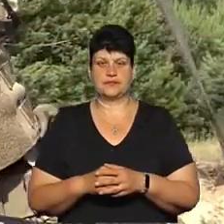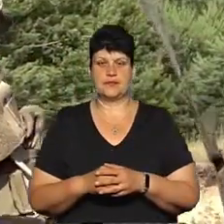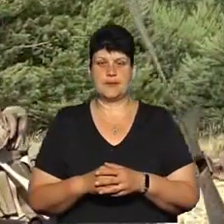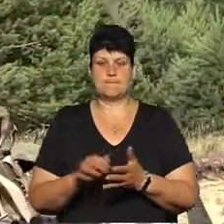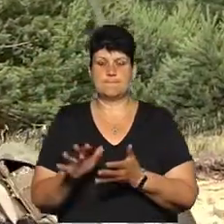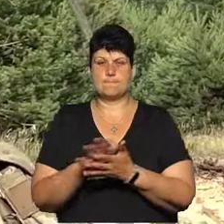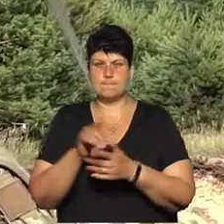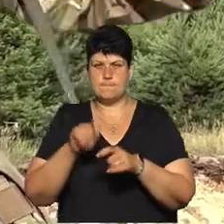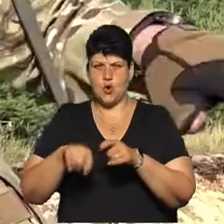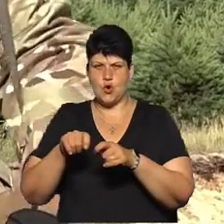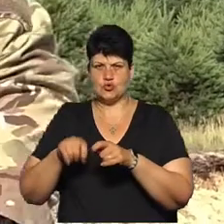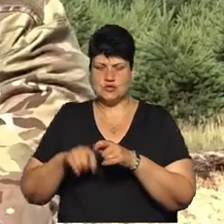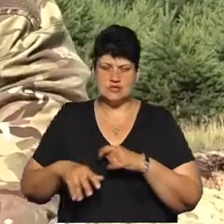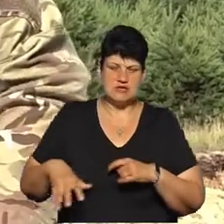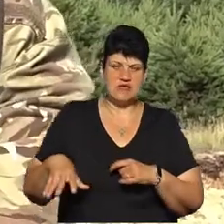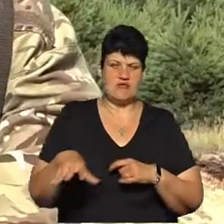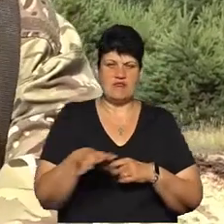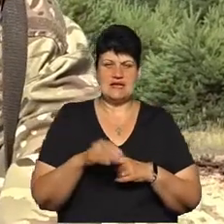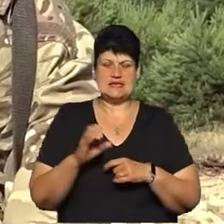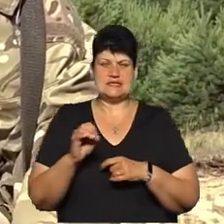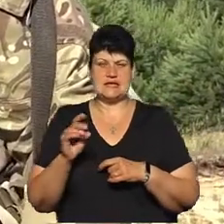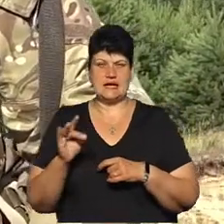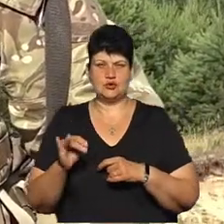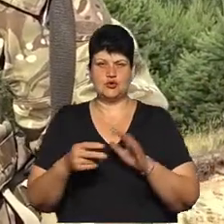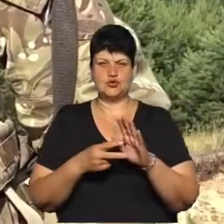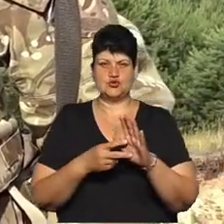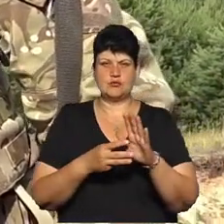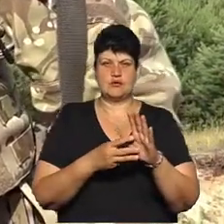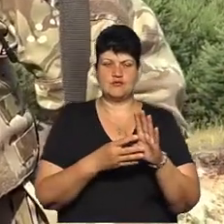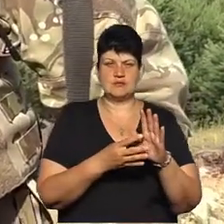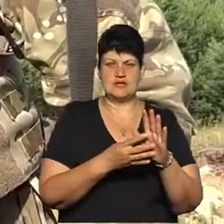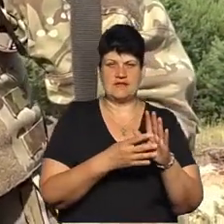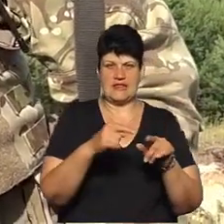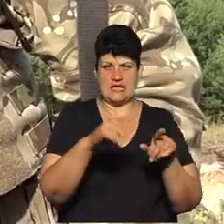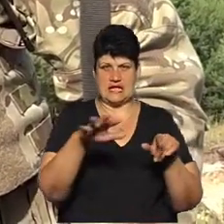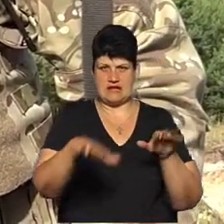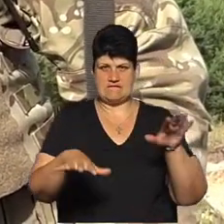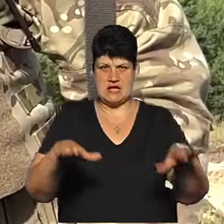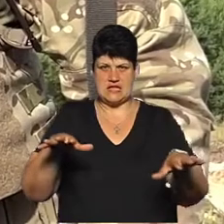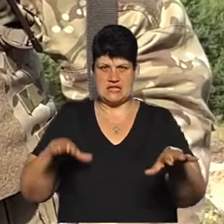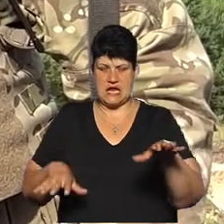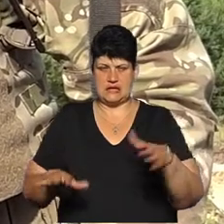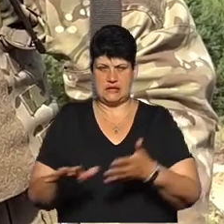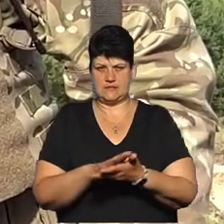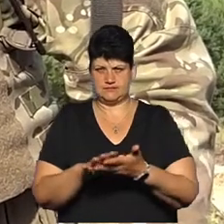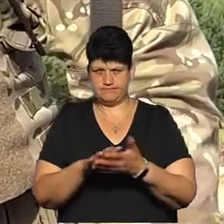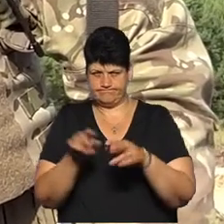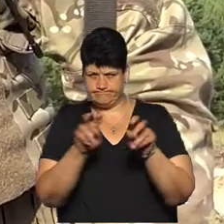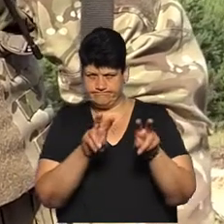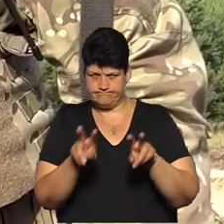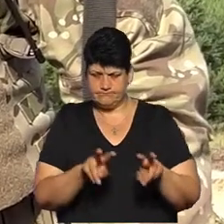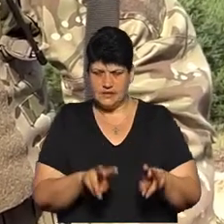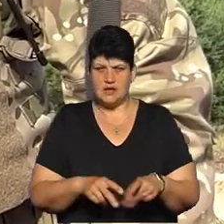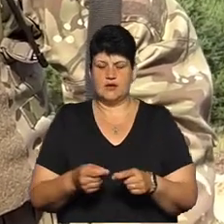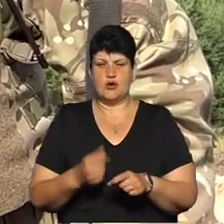прочісуєте весь сектор, фактично 7, 8 і 9 квадрати прочісуєте, закріпляєтеся,